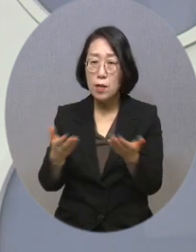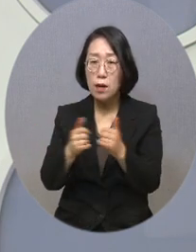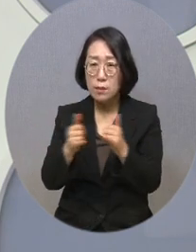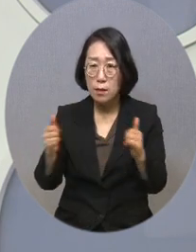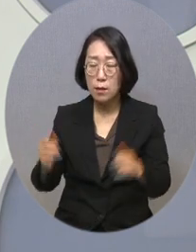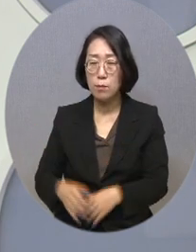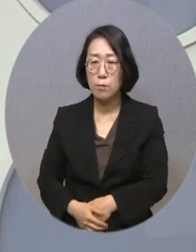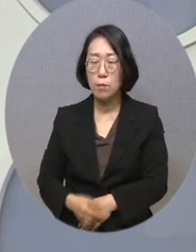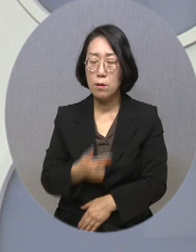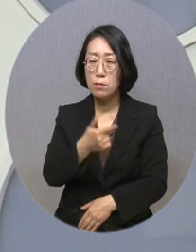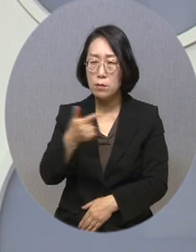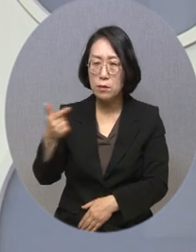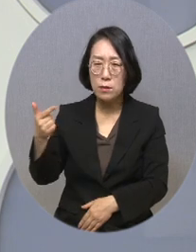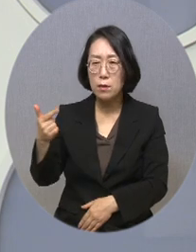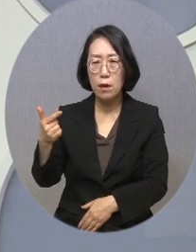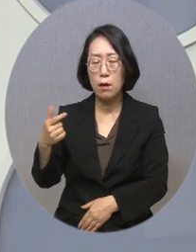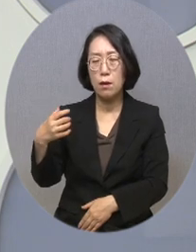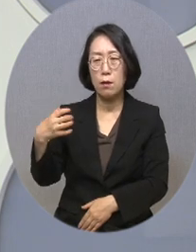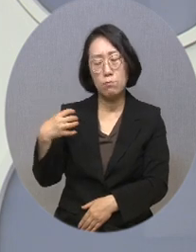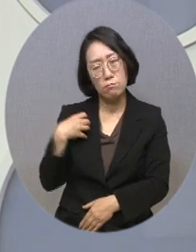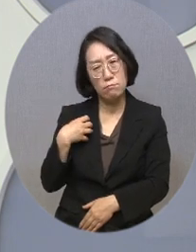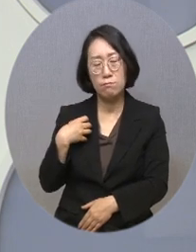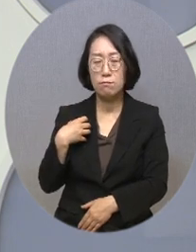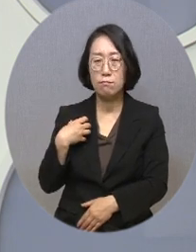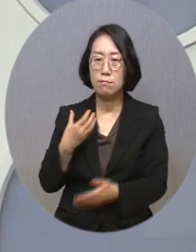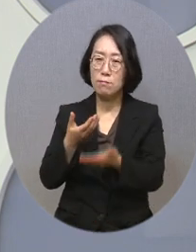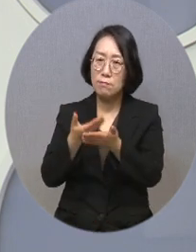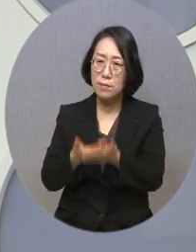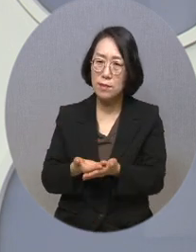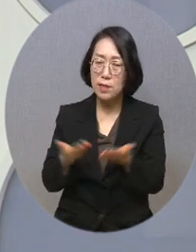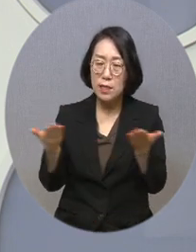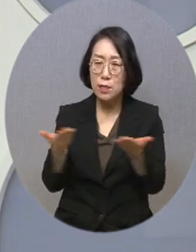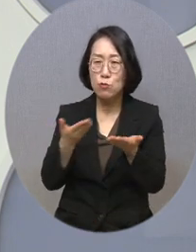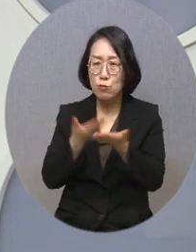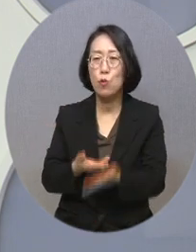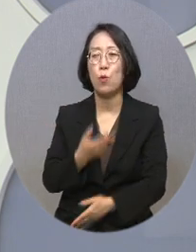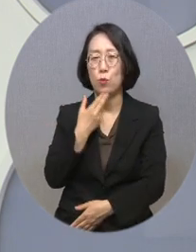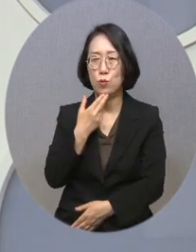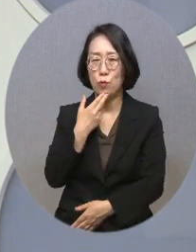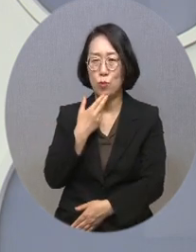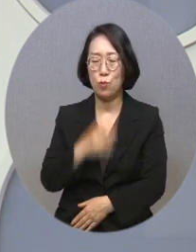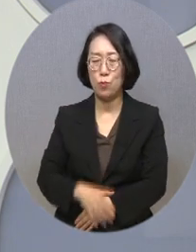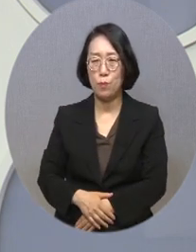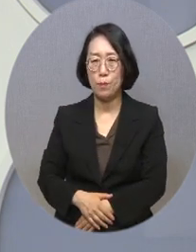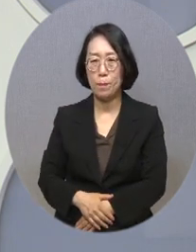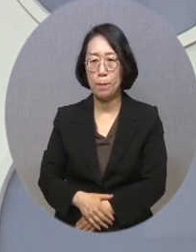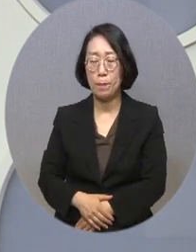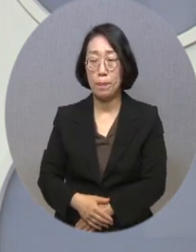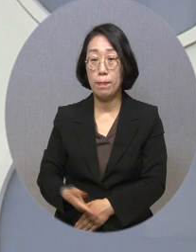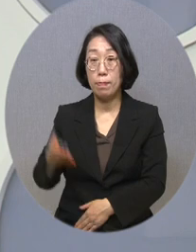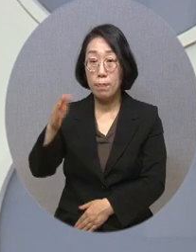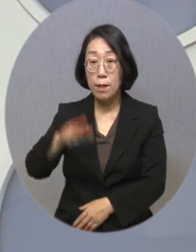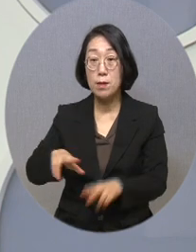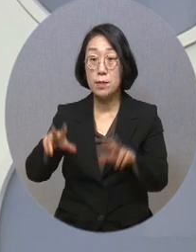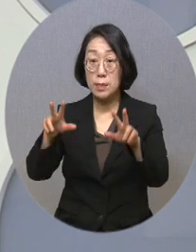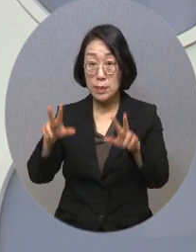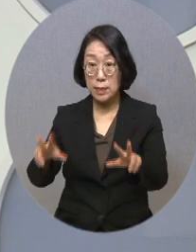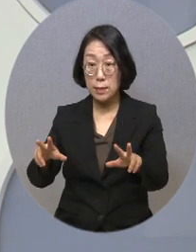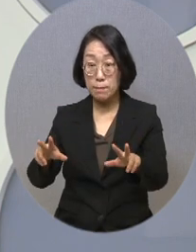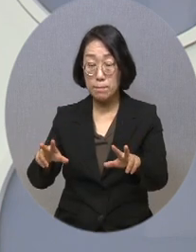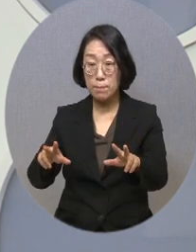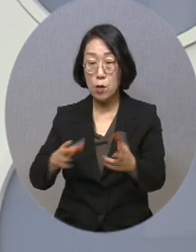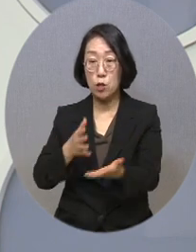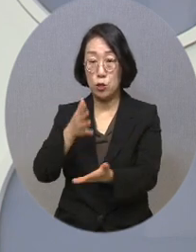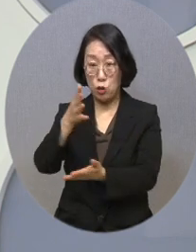사실은 신고만 해주는 이런 것들이었었기 때문에 이제 역할이 미미했다라고 해서 하면 지금은 이제 전문